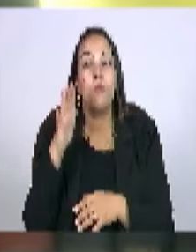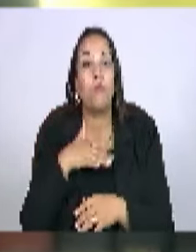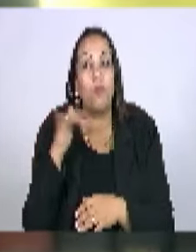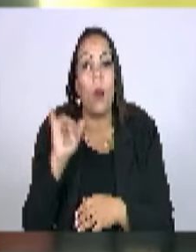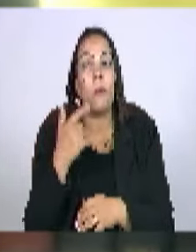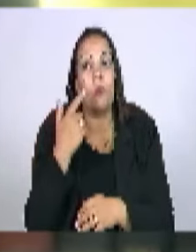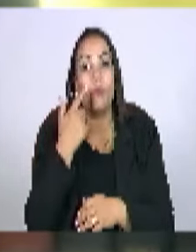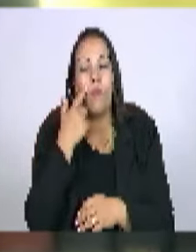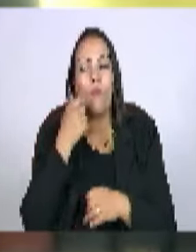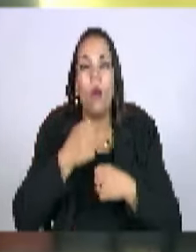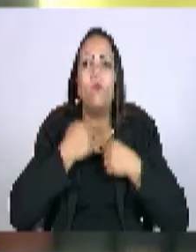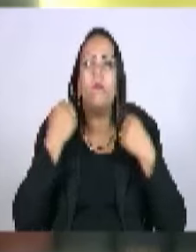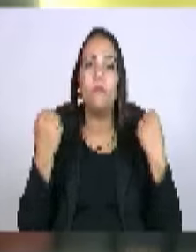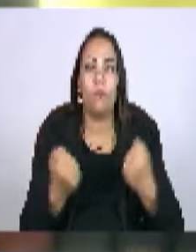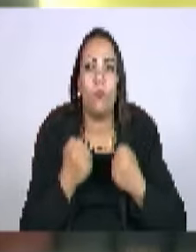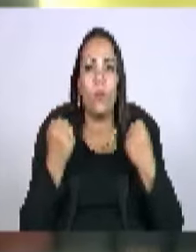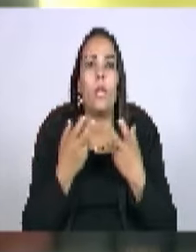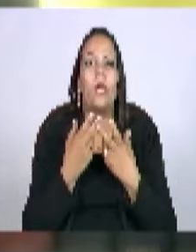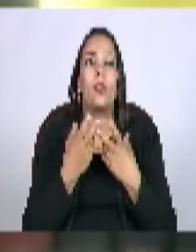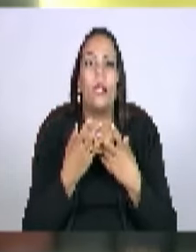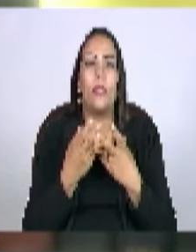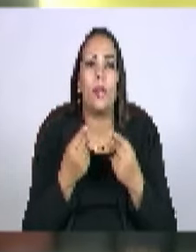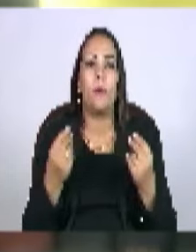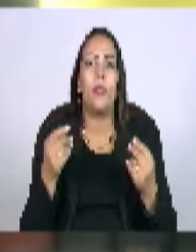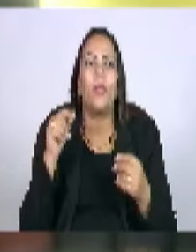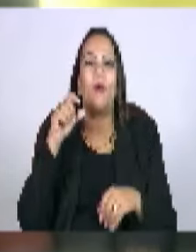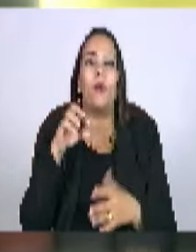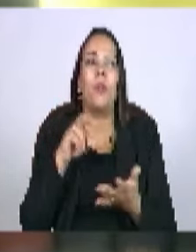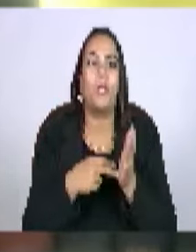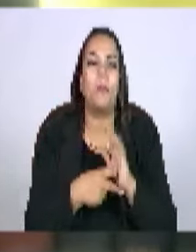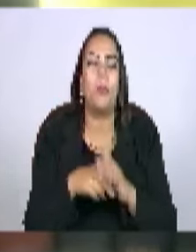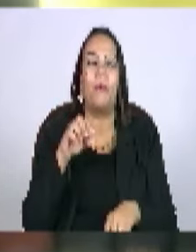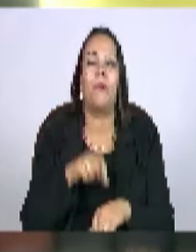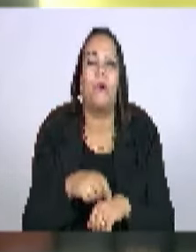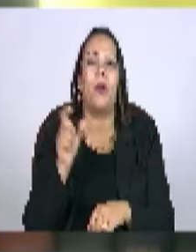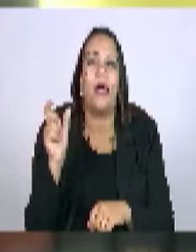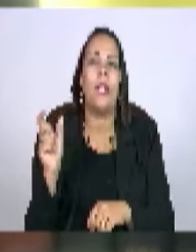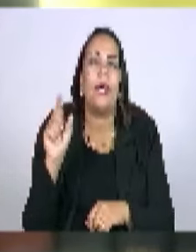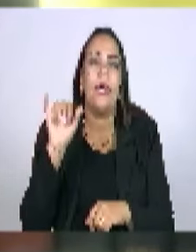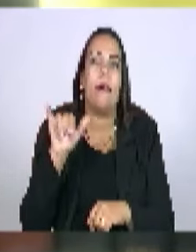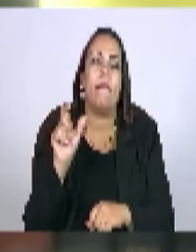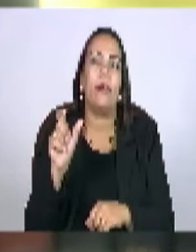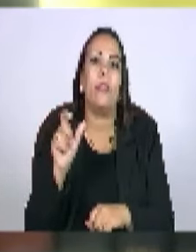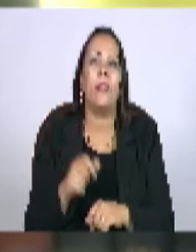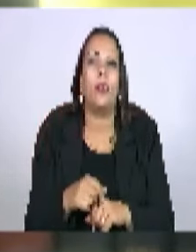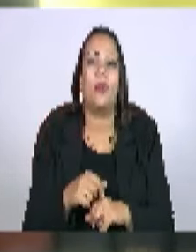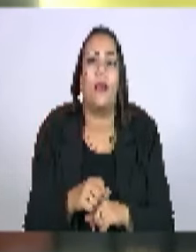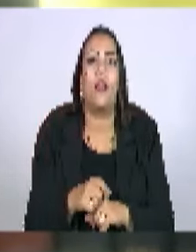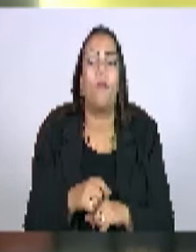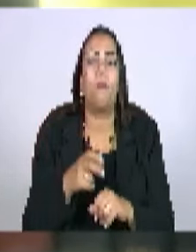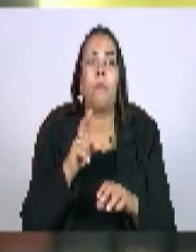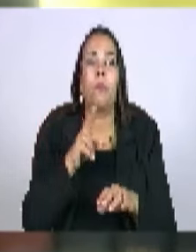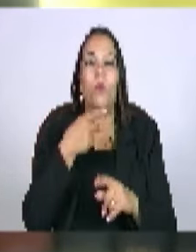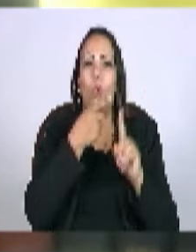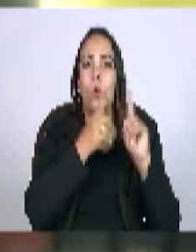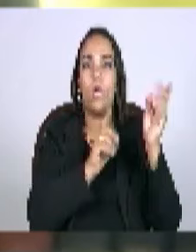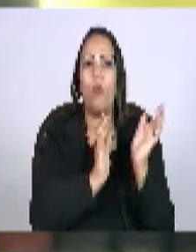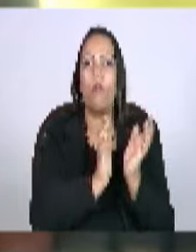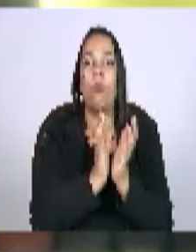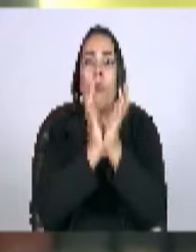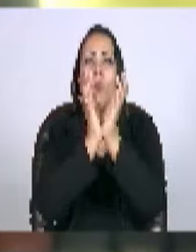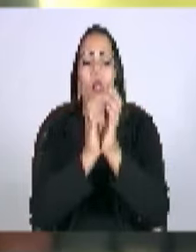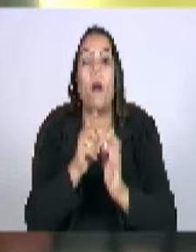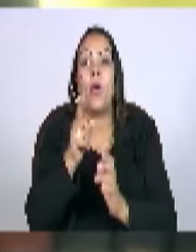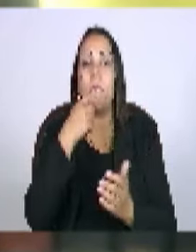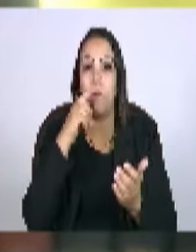قدام الجهد الكبير اللي بتقوم ب الدكتوره نيفيل القباج وزيره التضامن الاجتماعي هي